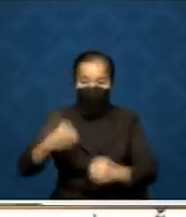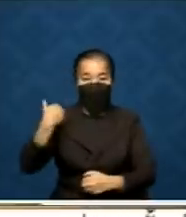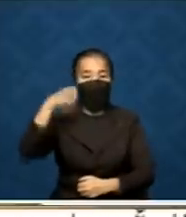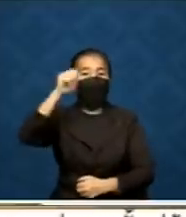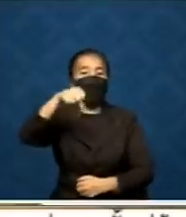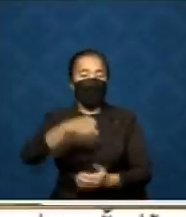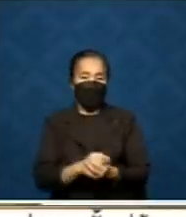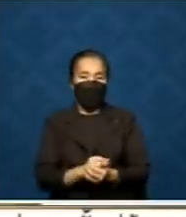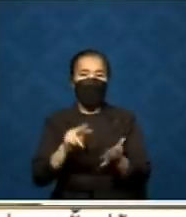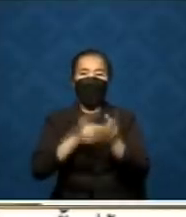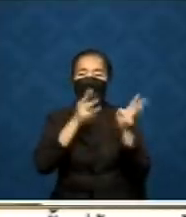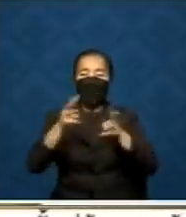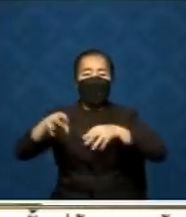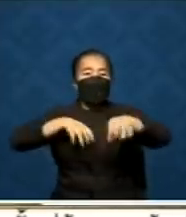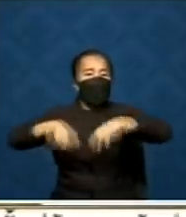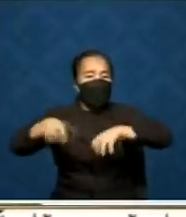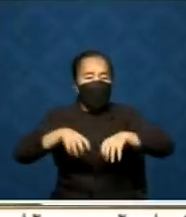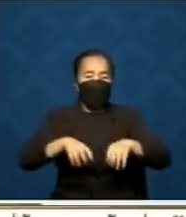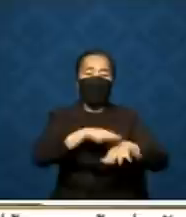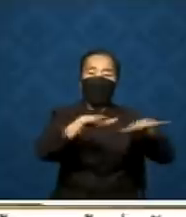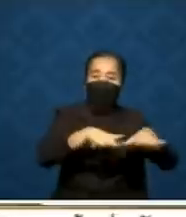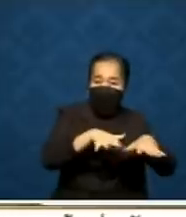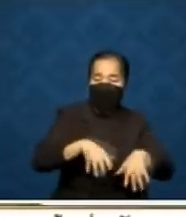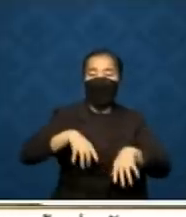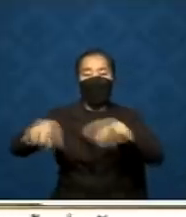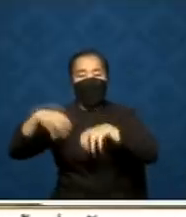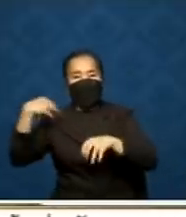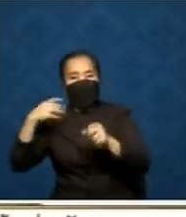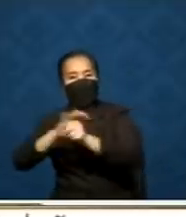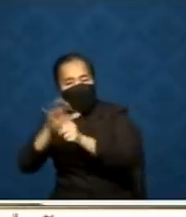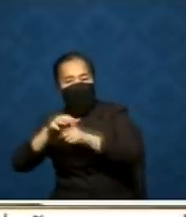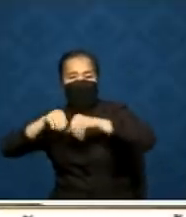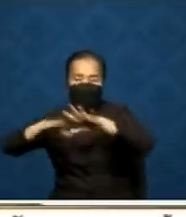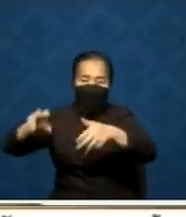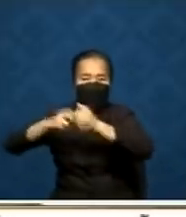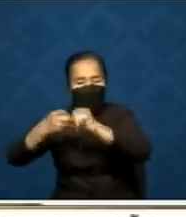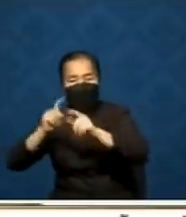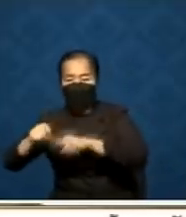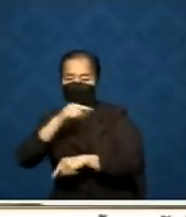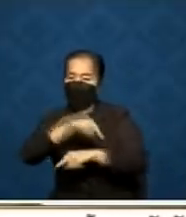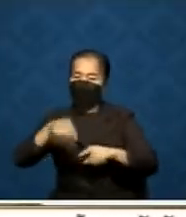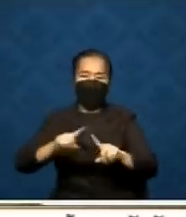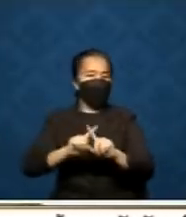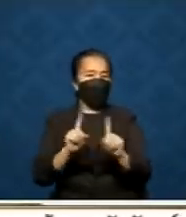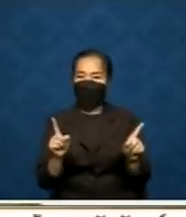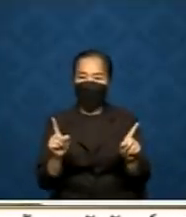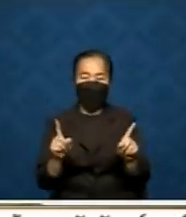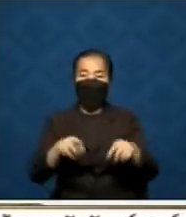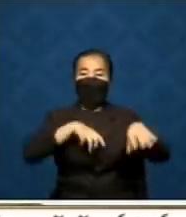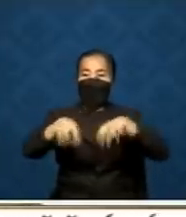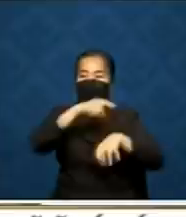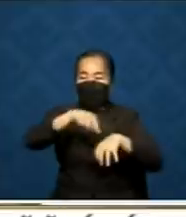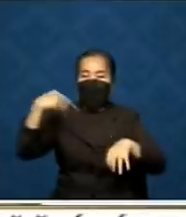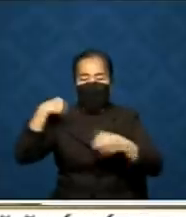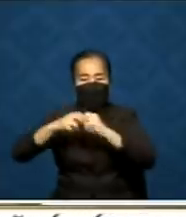วันนั้นการบริหารในสภาวะปกติกับบริหารในสวนิตเขาต้องเรียกการบริหารในสัตว์จะ